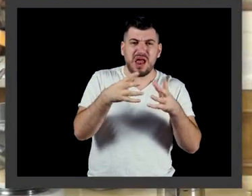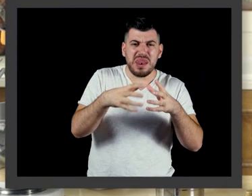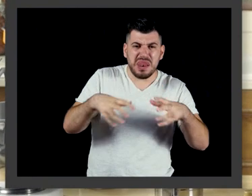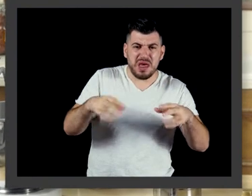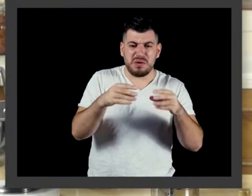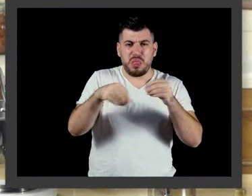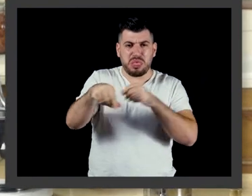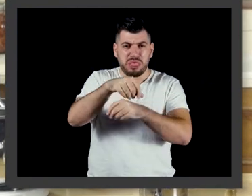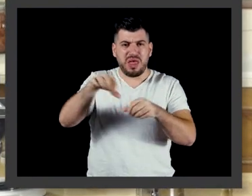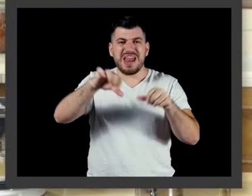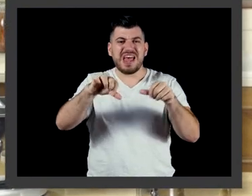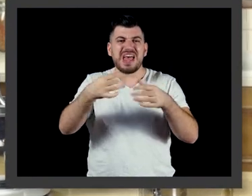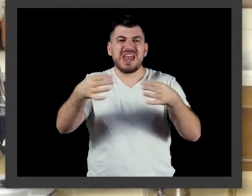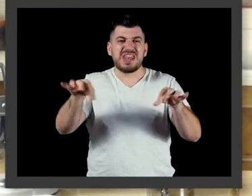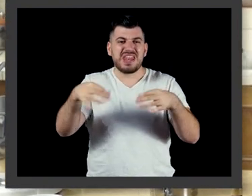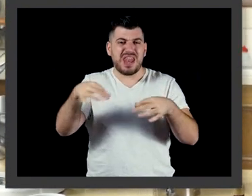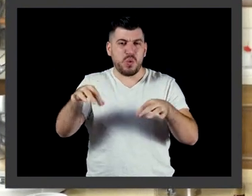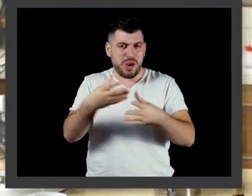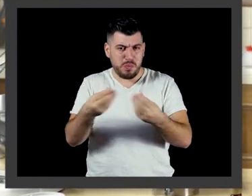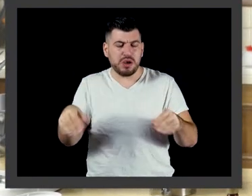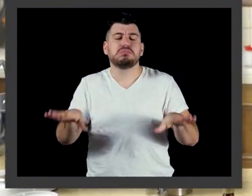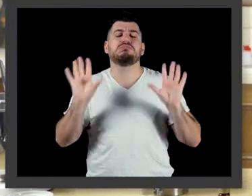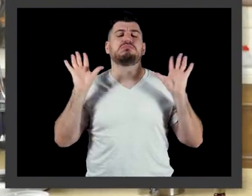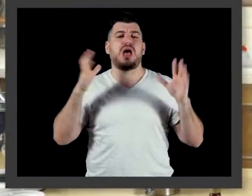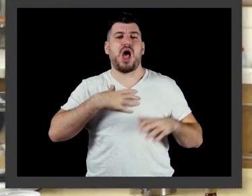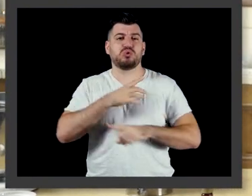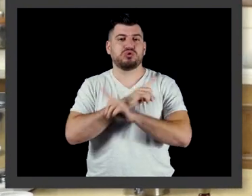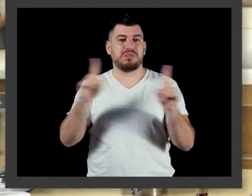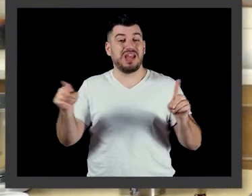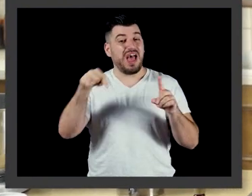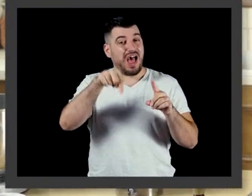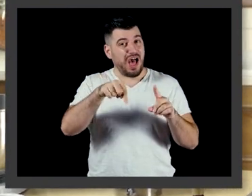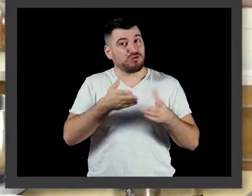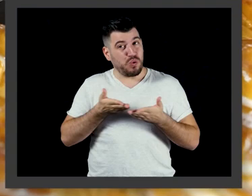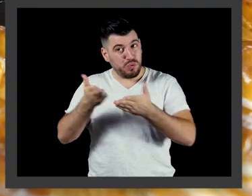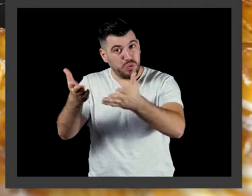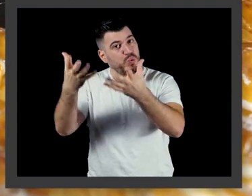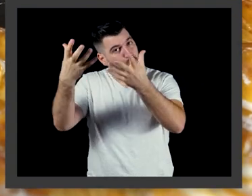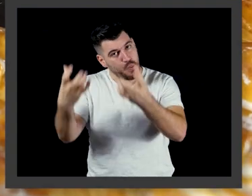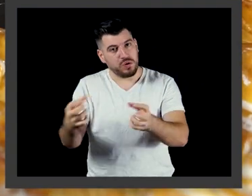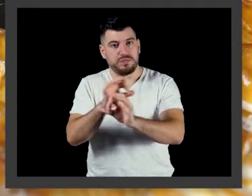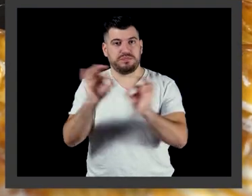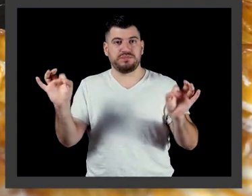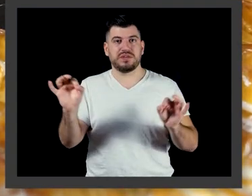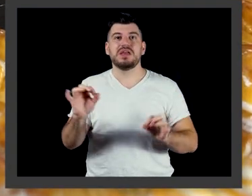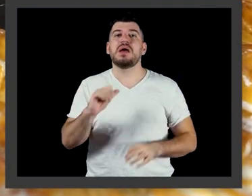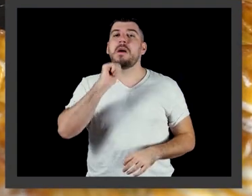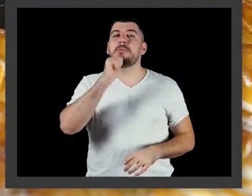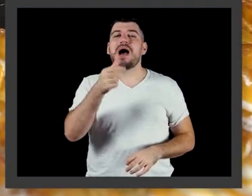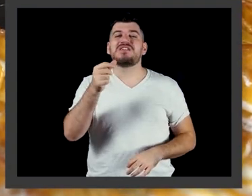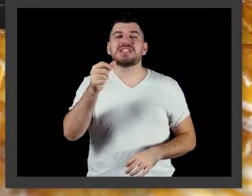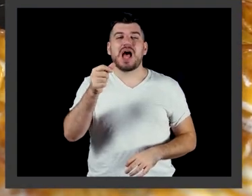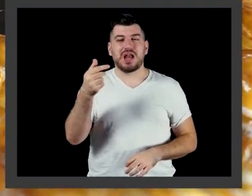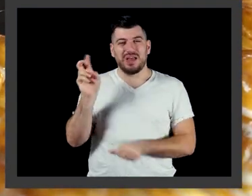τραβήξει όλη την κρέμα και θα γίνει τελεία. Έχω κρατήσει λίγη μαύρη ζάχαρη, μαύρη μαλακή που θα ρίξω από